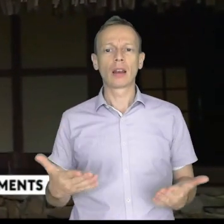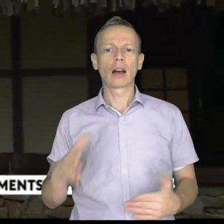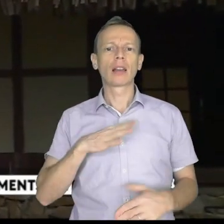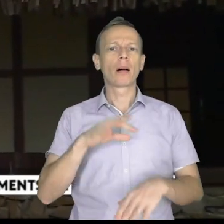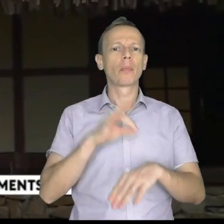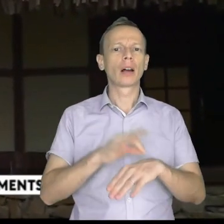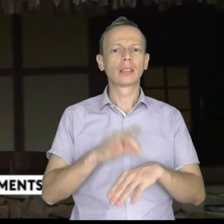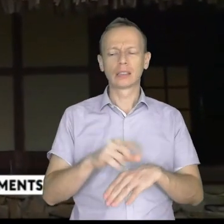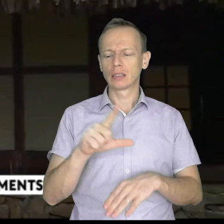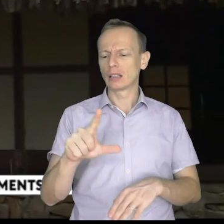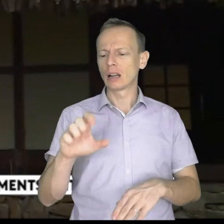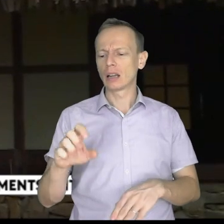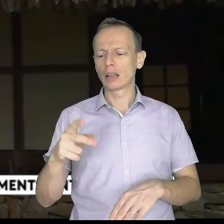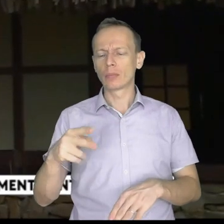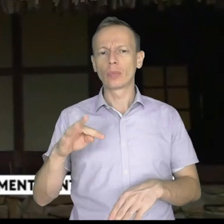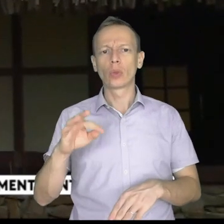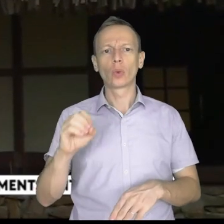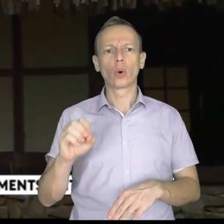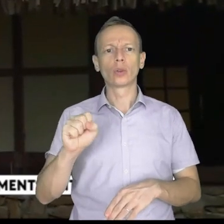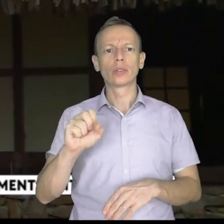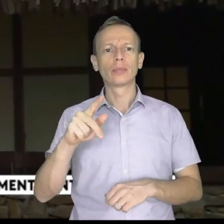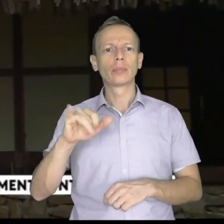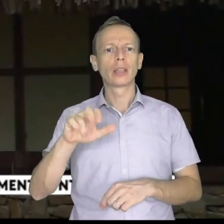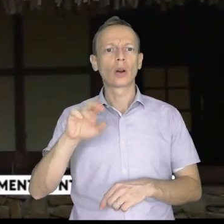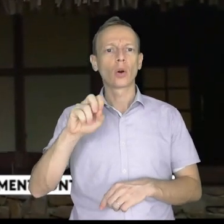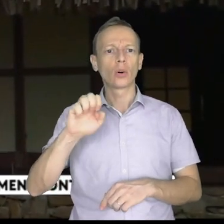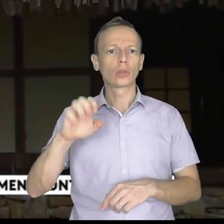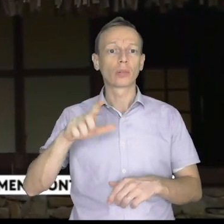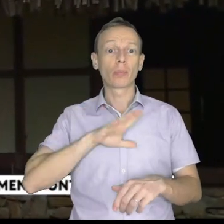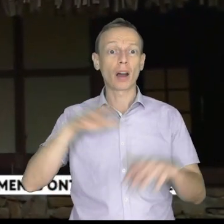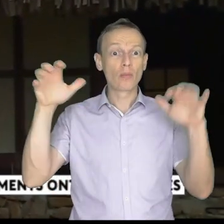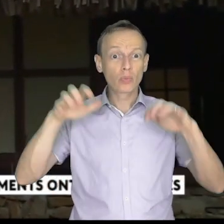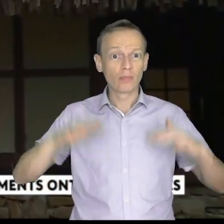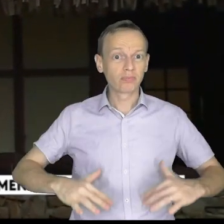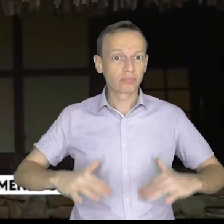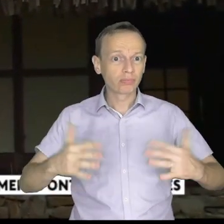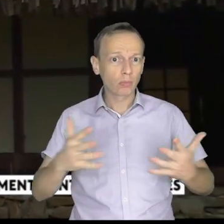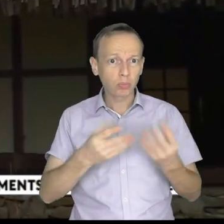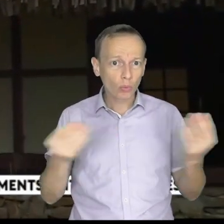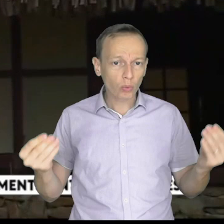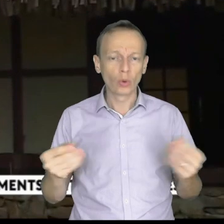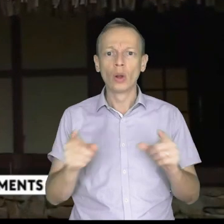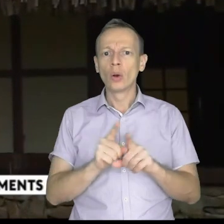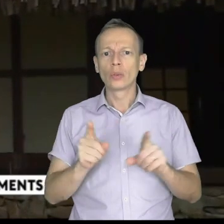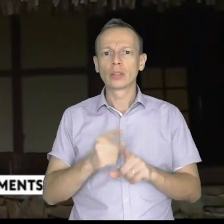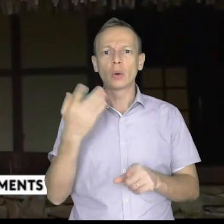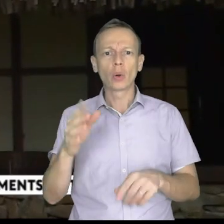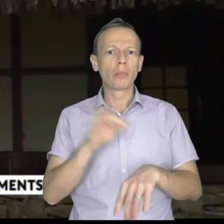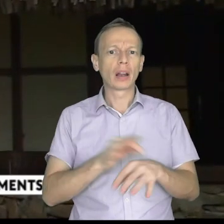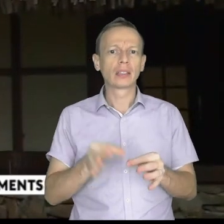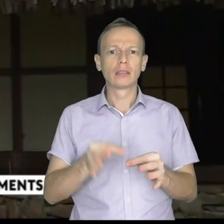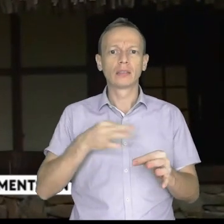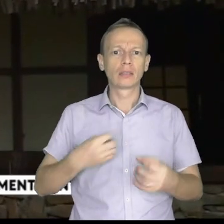la leptospirose va réapparaître à cause des grosses pluies notamment, mais ça peut être aussi d'autres maladies infectieuses. Et pour nous les médecins, c'est un moment